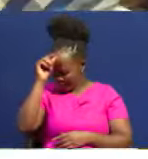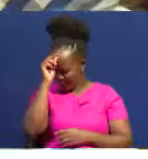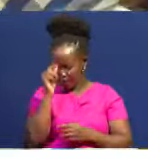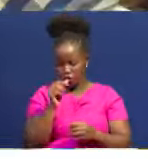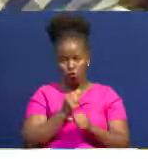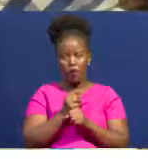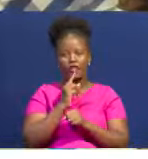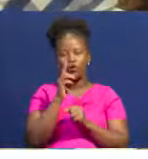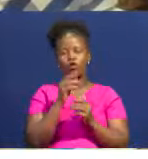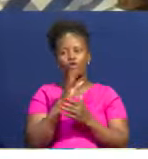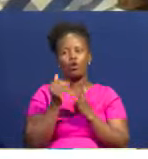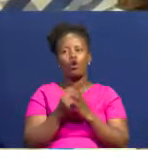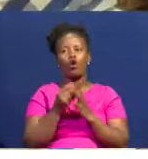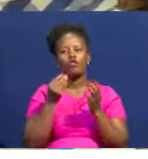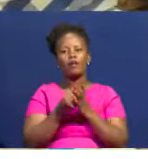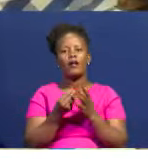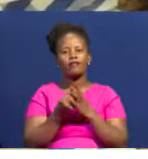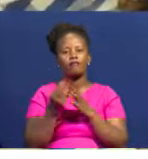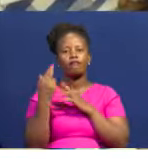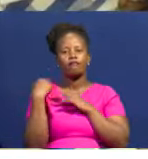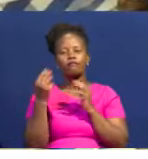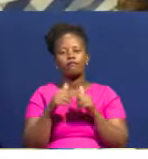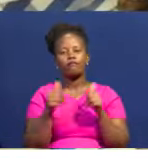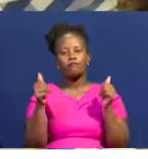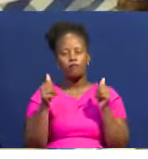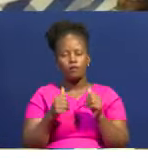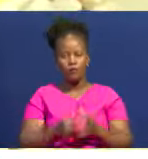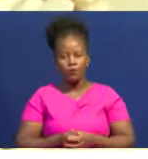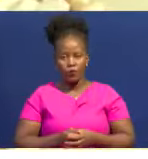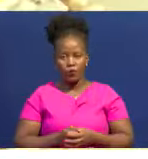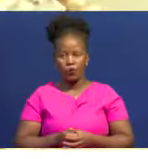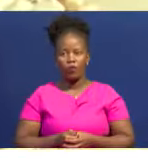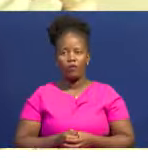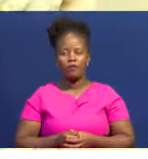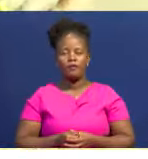uwajibikaji katika matumizi ya pesa. Tilio Marco, Dira ya Magwiji.